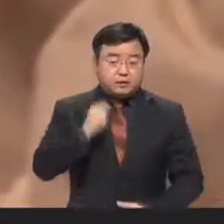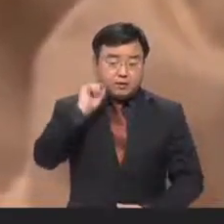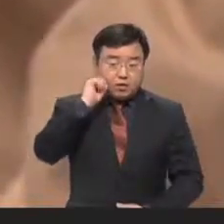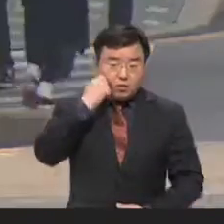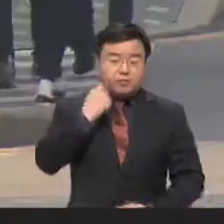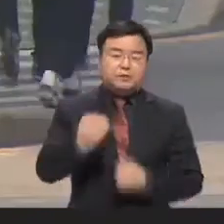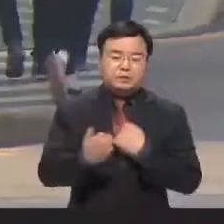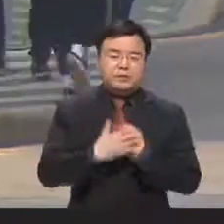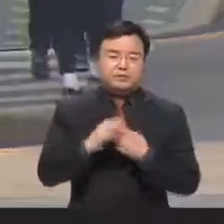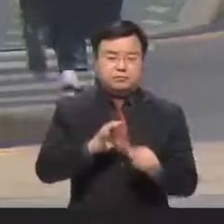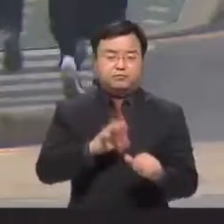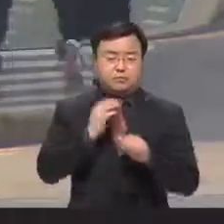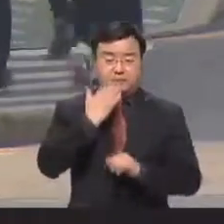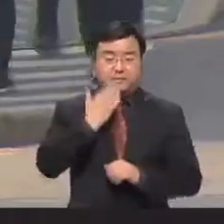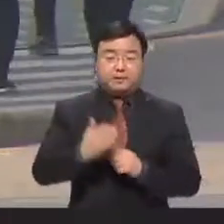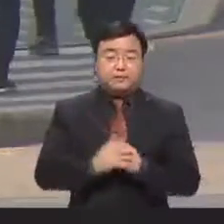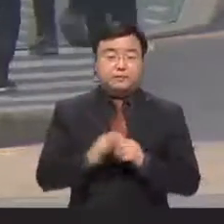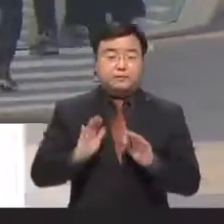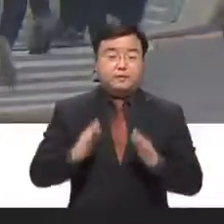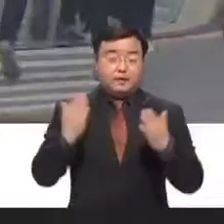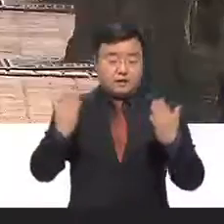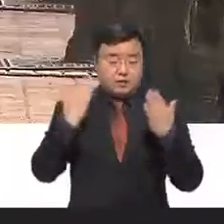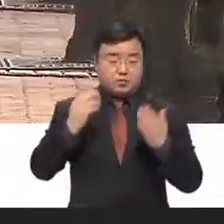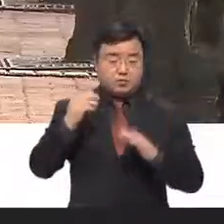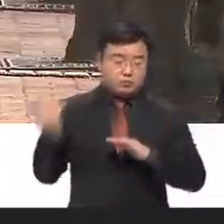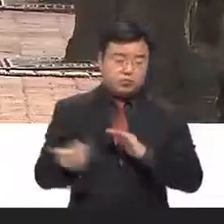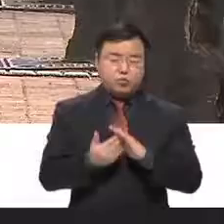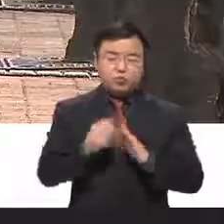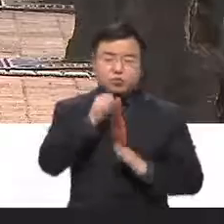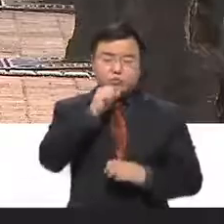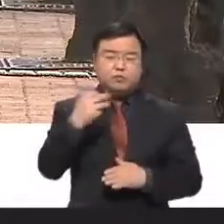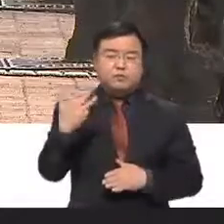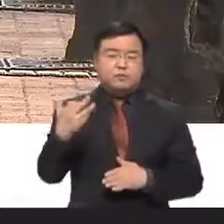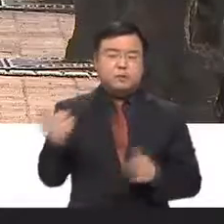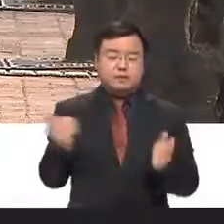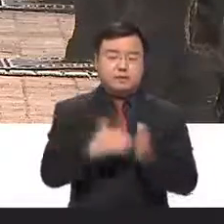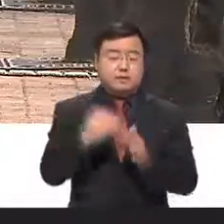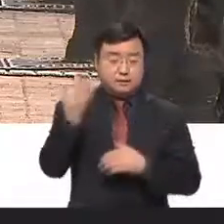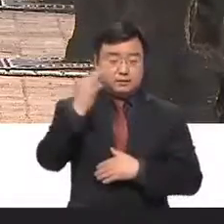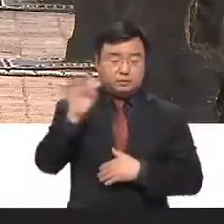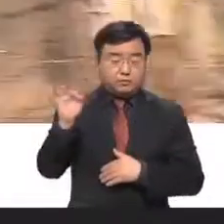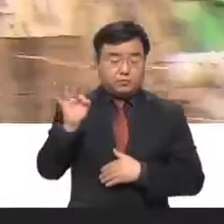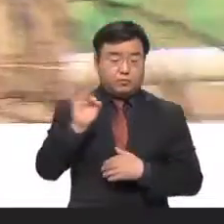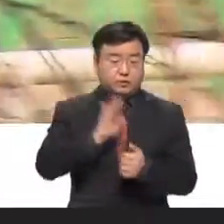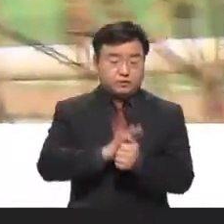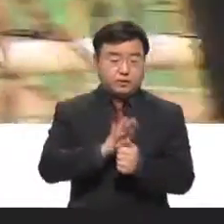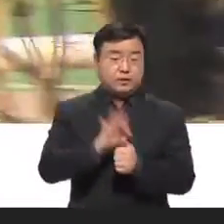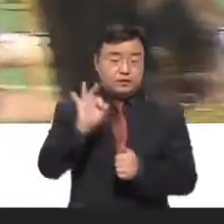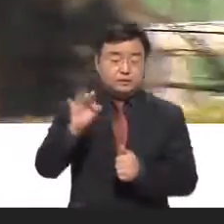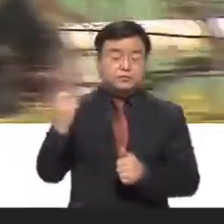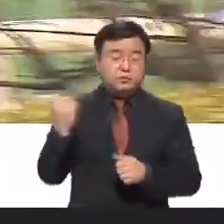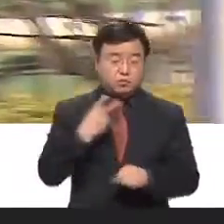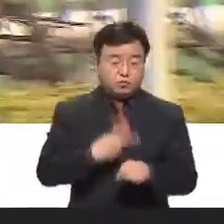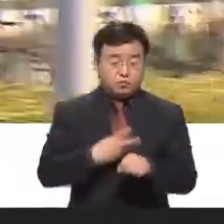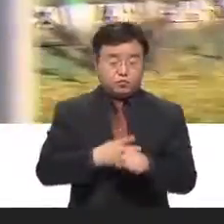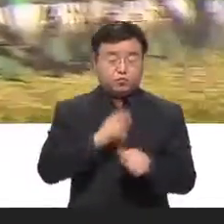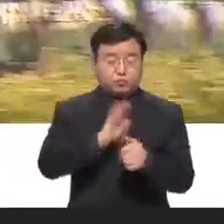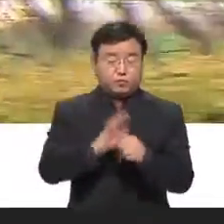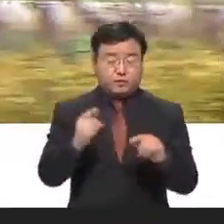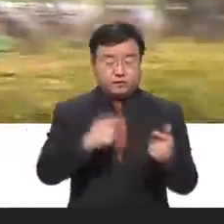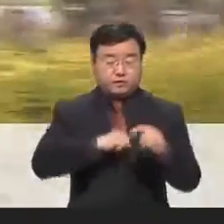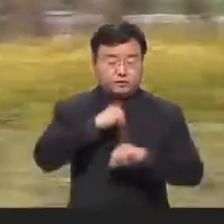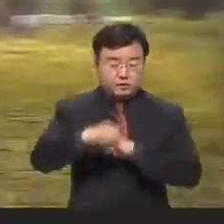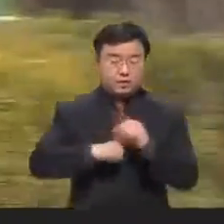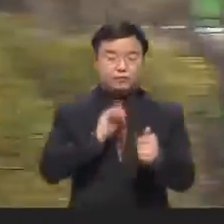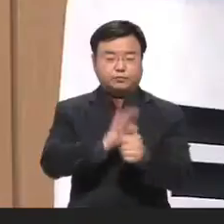겁니다. 학교는 최대 18학점까지 학점을 인정해주고 장학금 지원, 멘토링 등을 통해 학생들의 자유로운 활동을